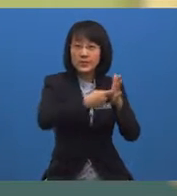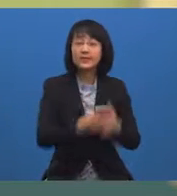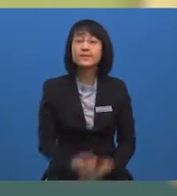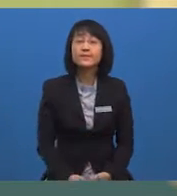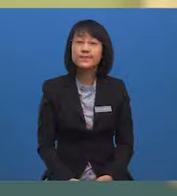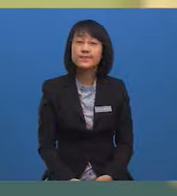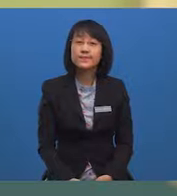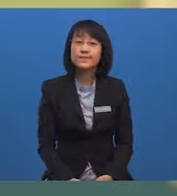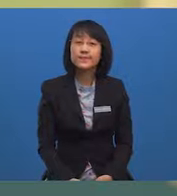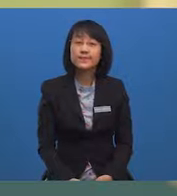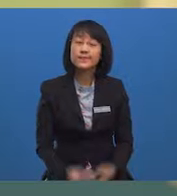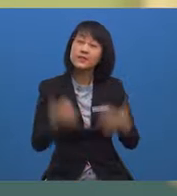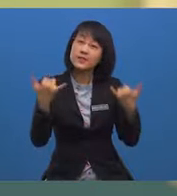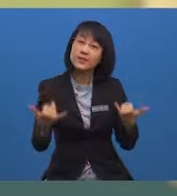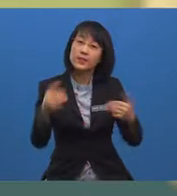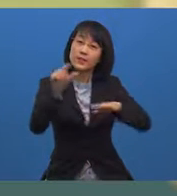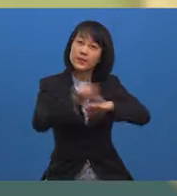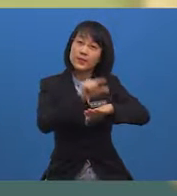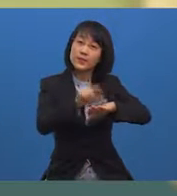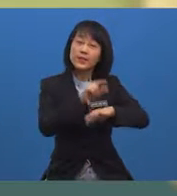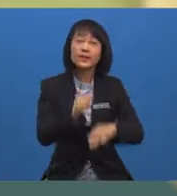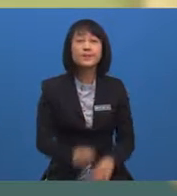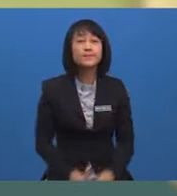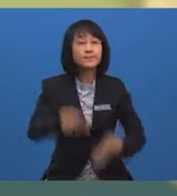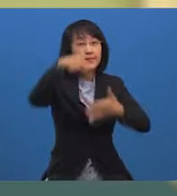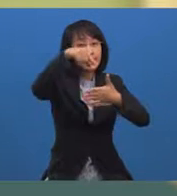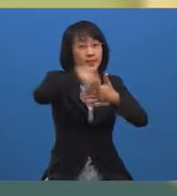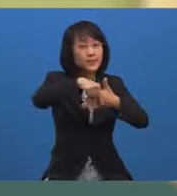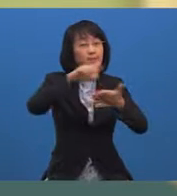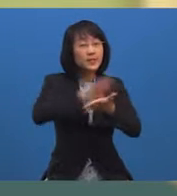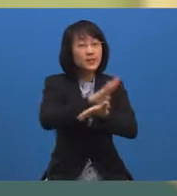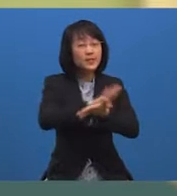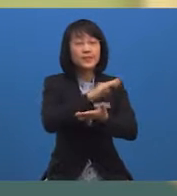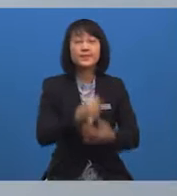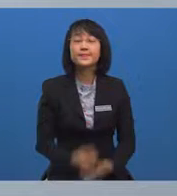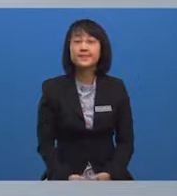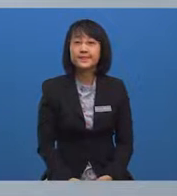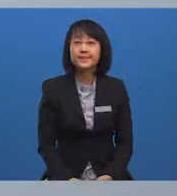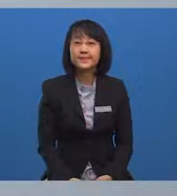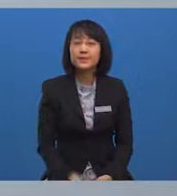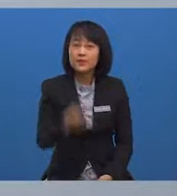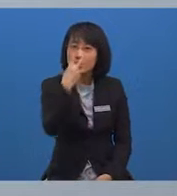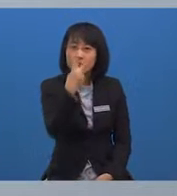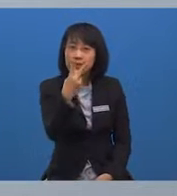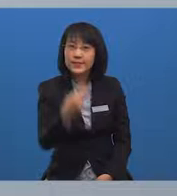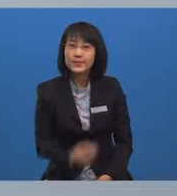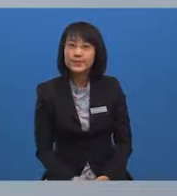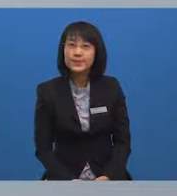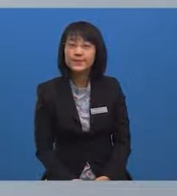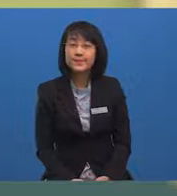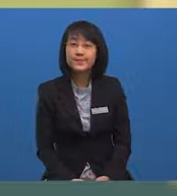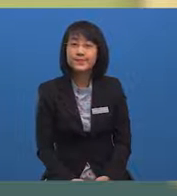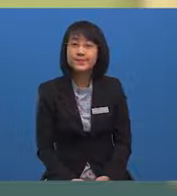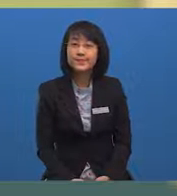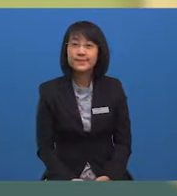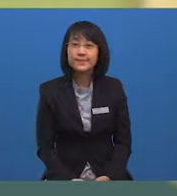Sekarang kita menggunakan klip kertas. Perhatikan ya murid-murid,